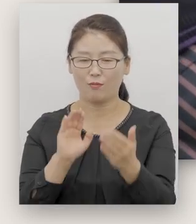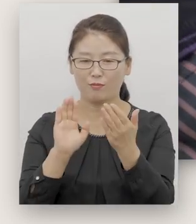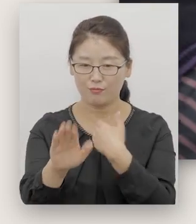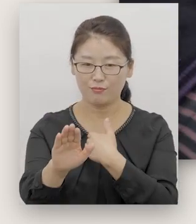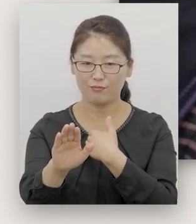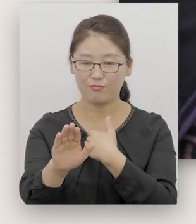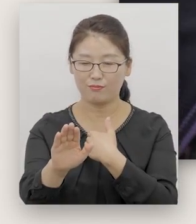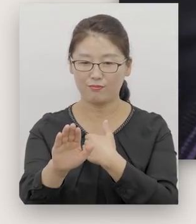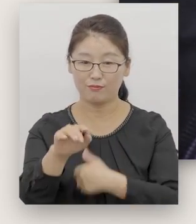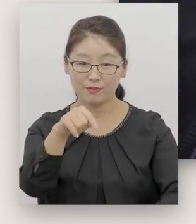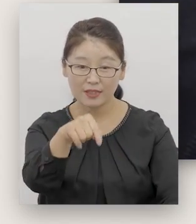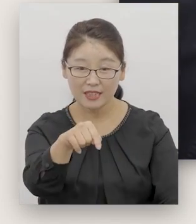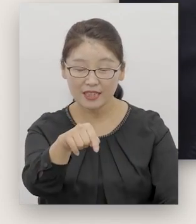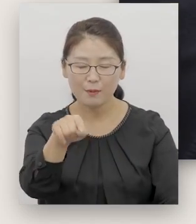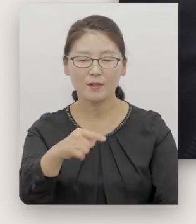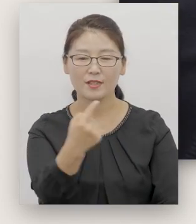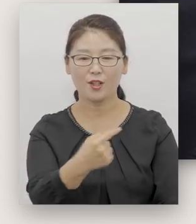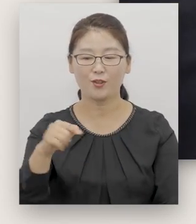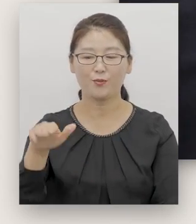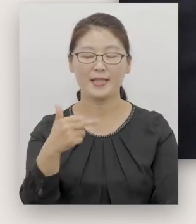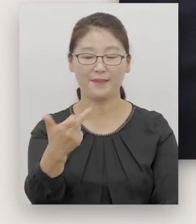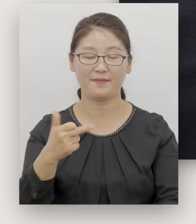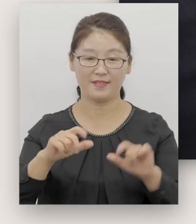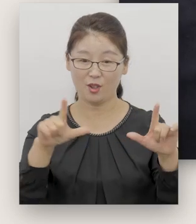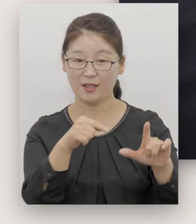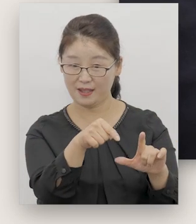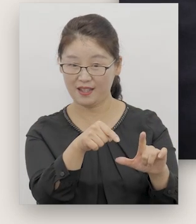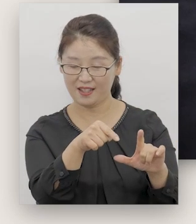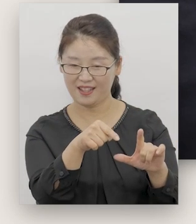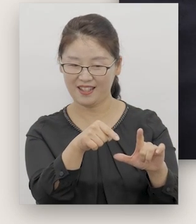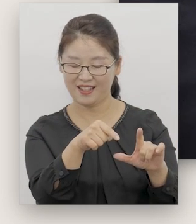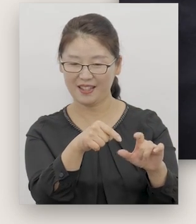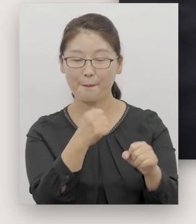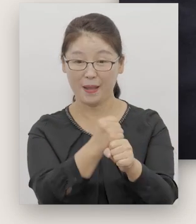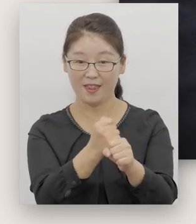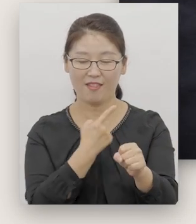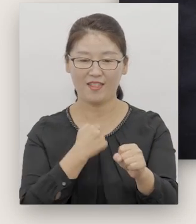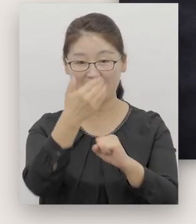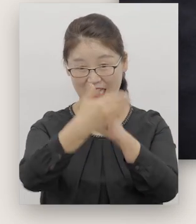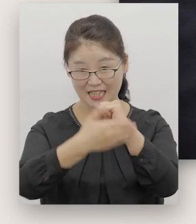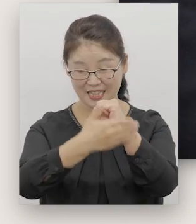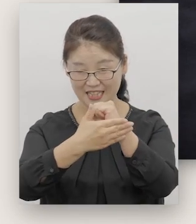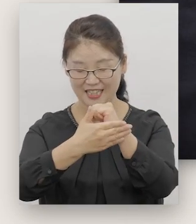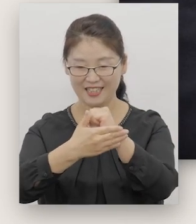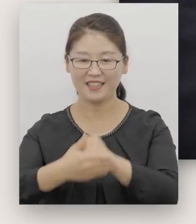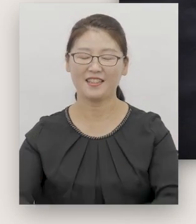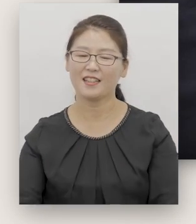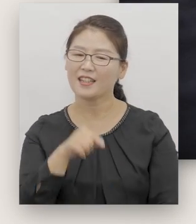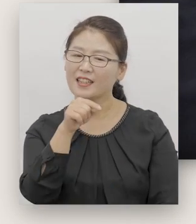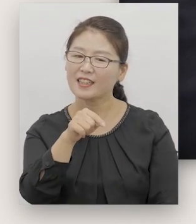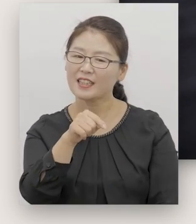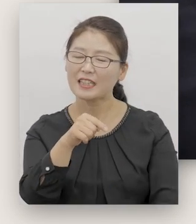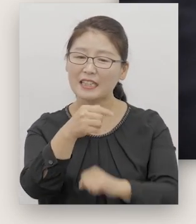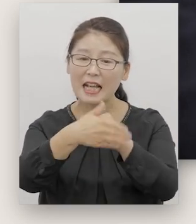이후에 이제 이 작업 같은 경우는 이제 1917년 버전의 사진이고요. 스티글리츠라는 사람의 사진을 찍었는데 이